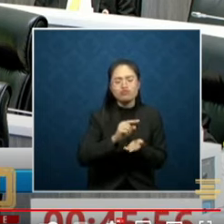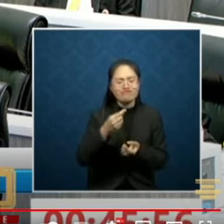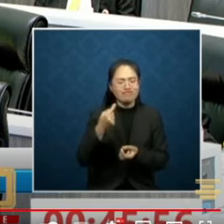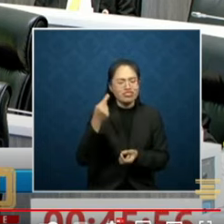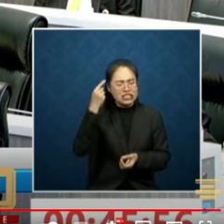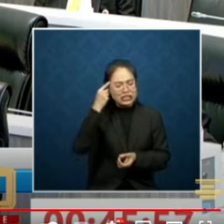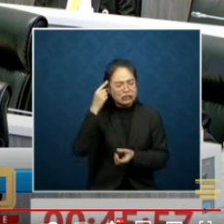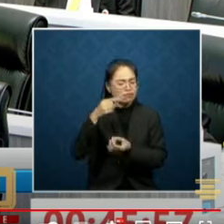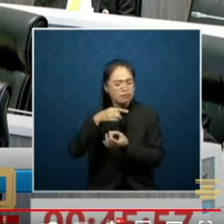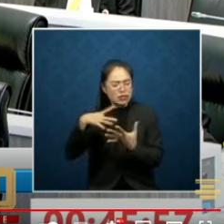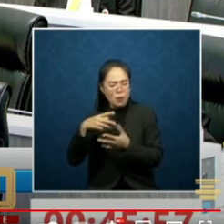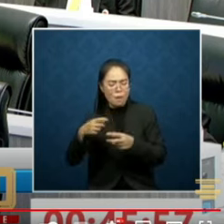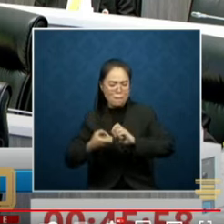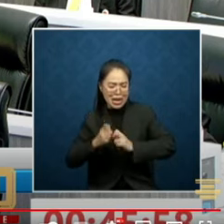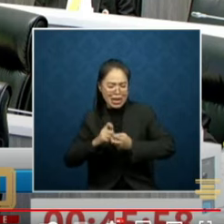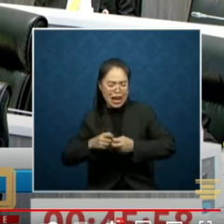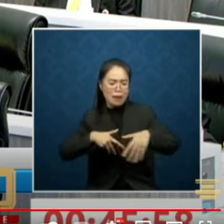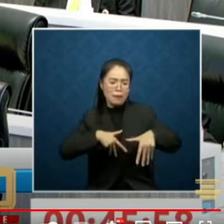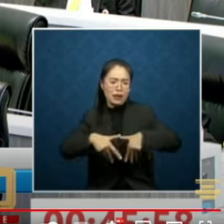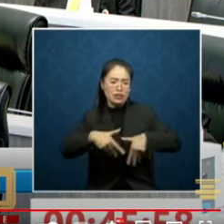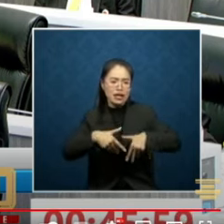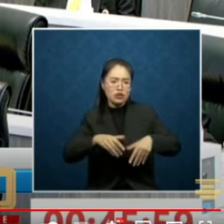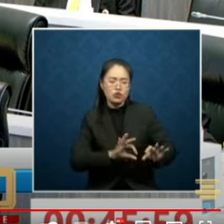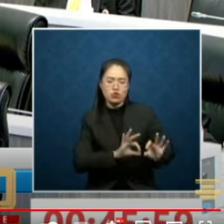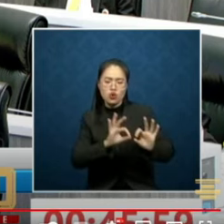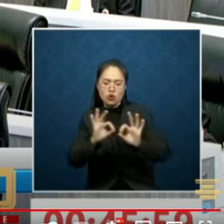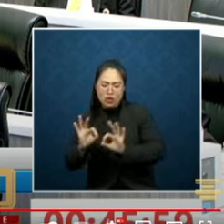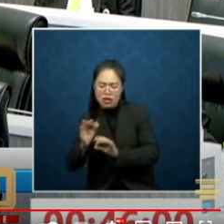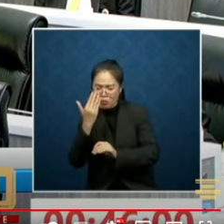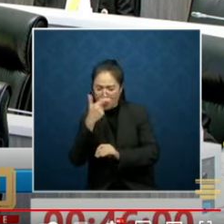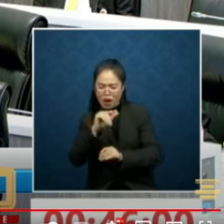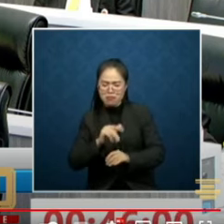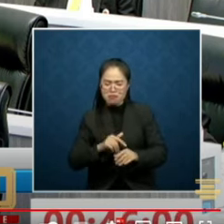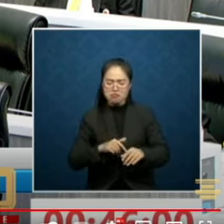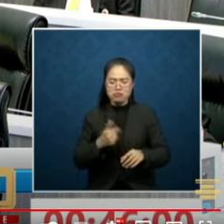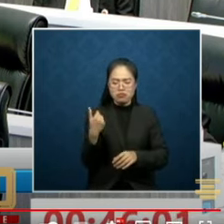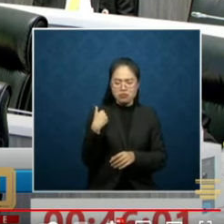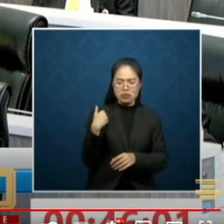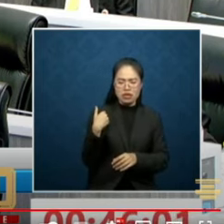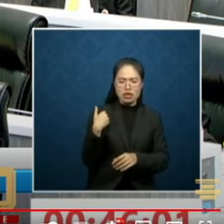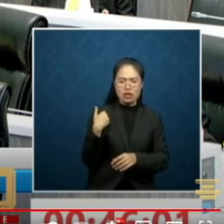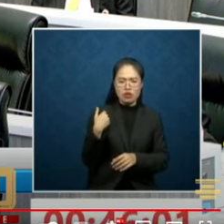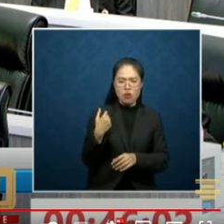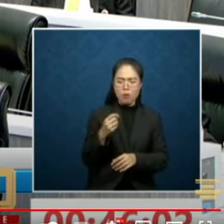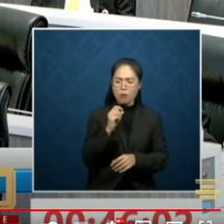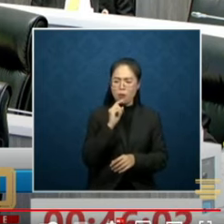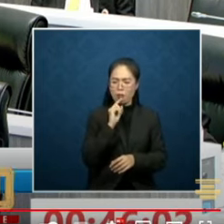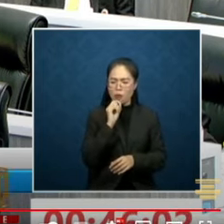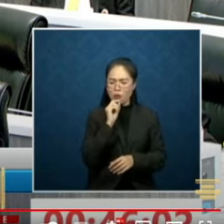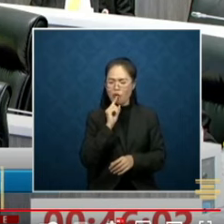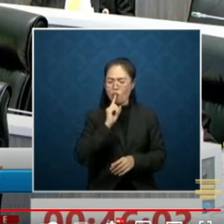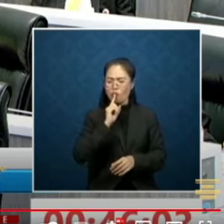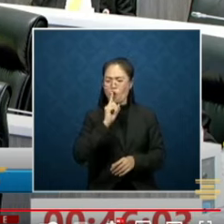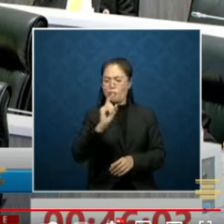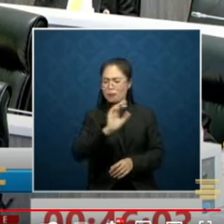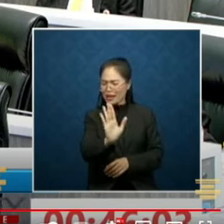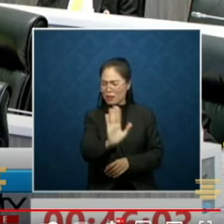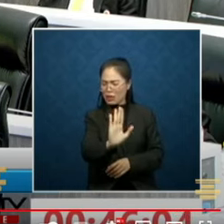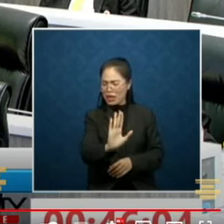ชนต้องเลื่อนออกไปเพราะมีคนคอยดักตีหัวอยู่ ผมสงสัยว่าคนคัดค้านคอยดัก